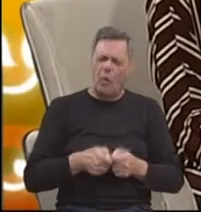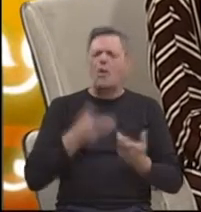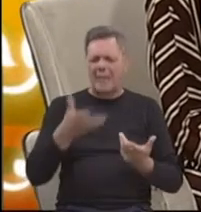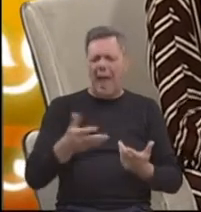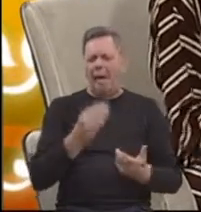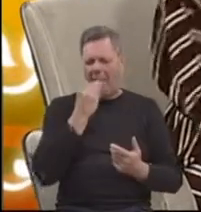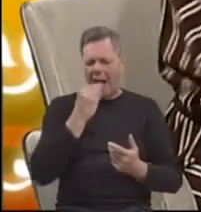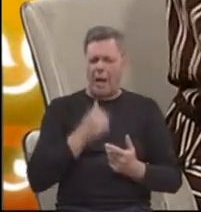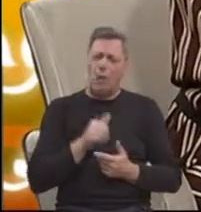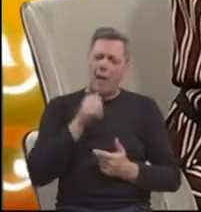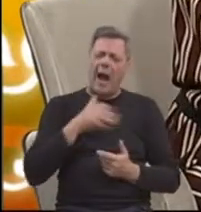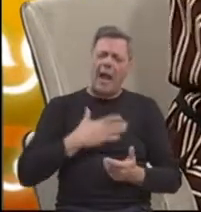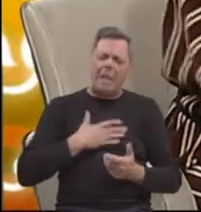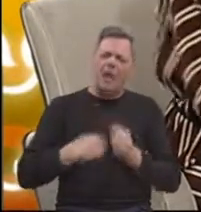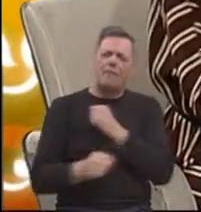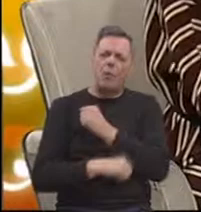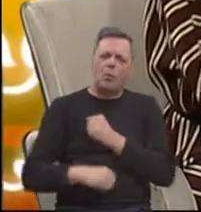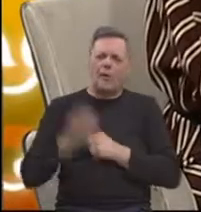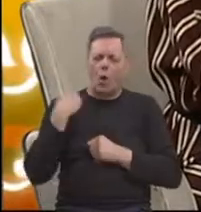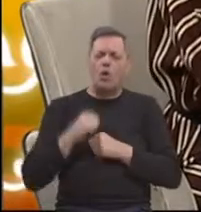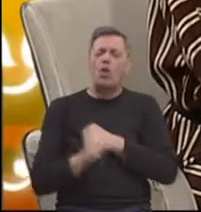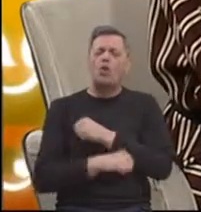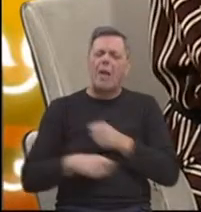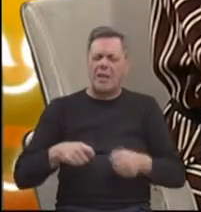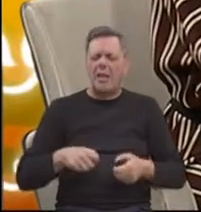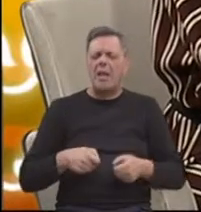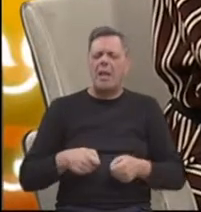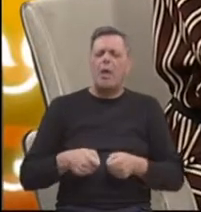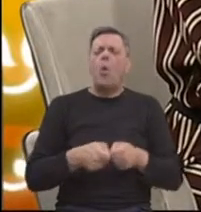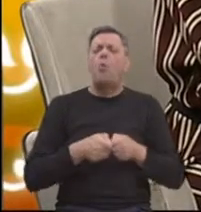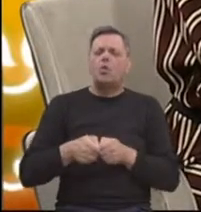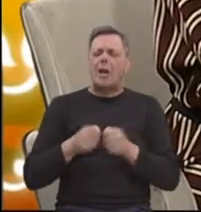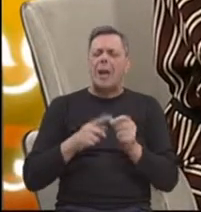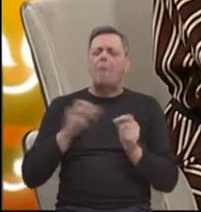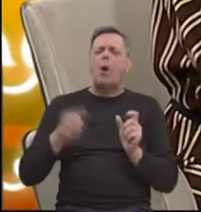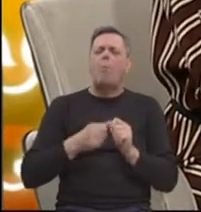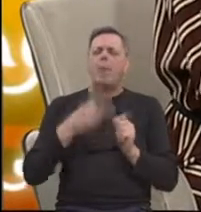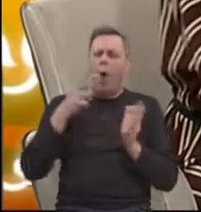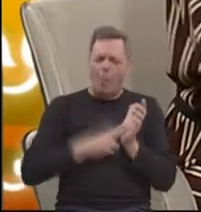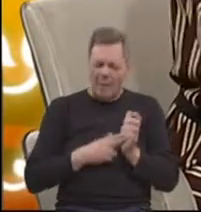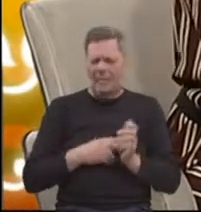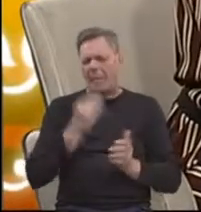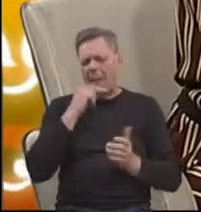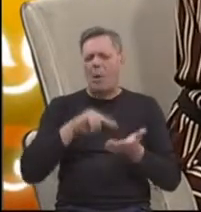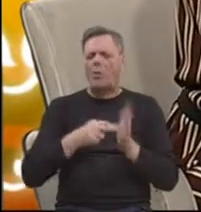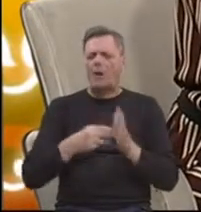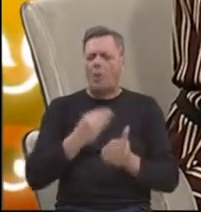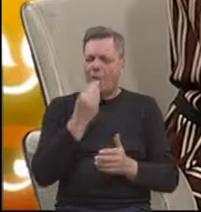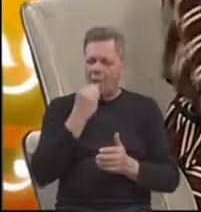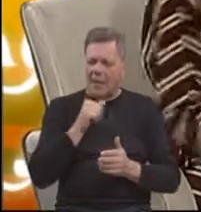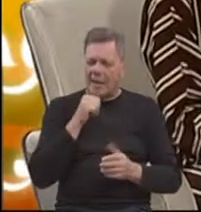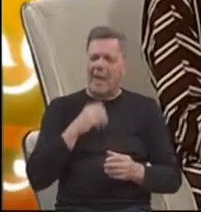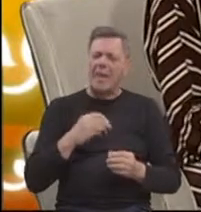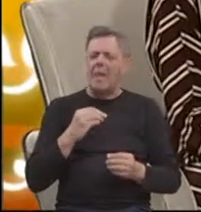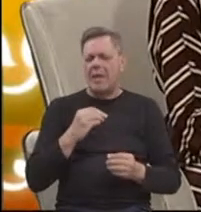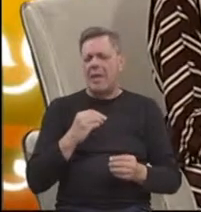parenteralnu prehranu, ali i naš fakultet, odnosno studenti udruženje Probion sa Prehrambeno-biotehnološkog fakulteta i